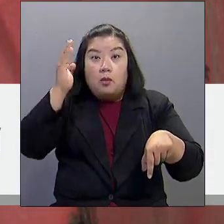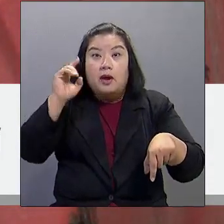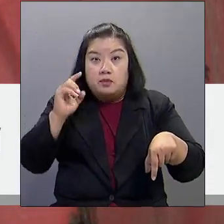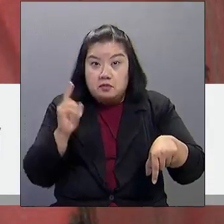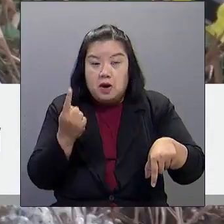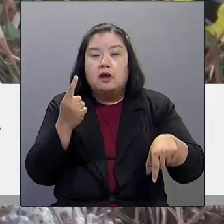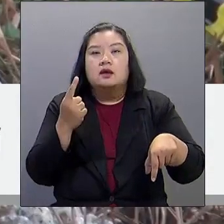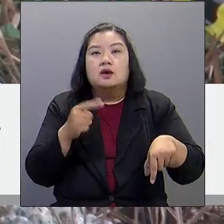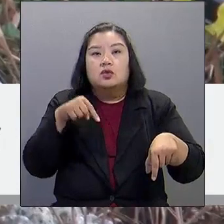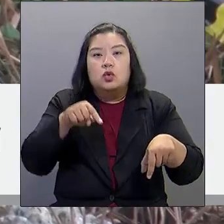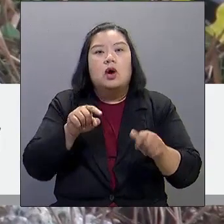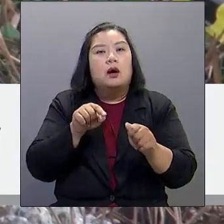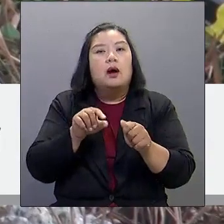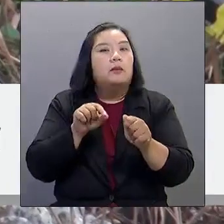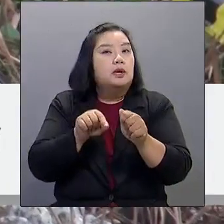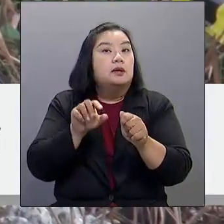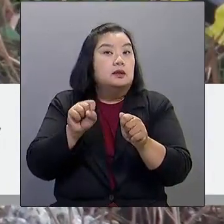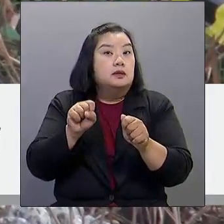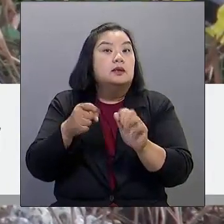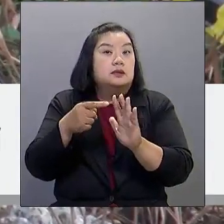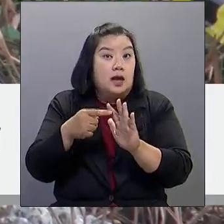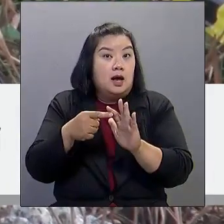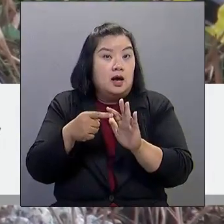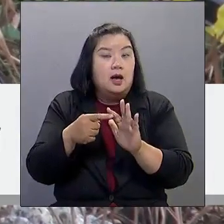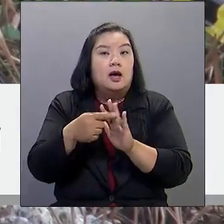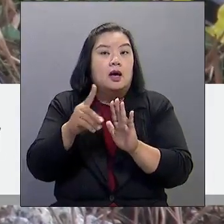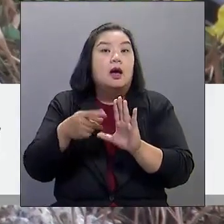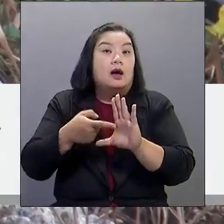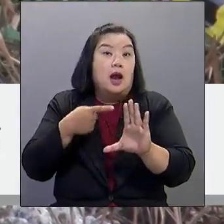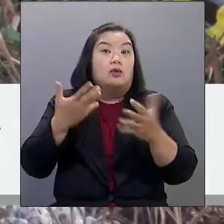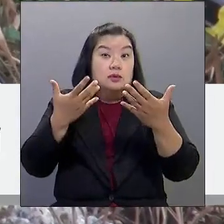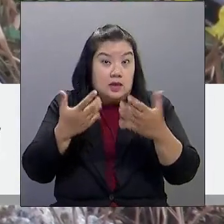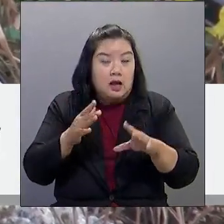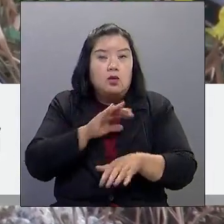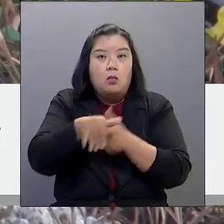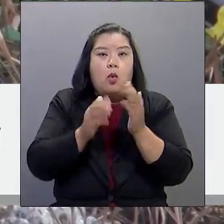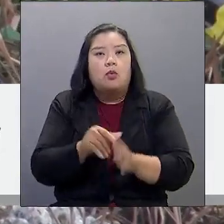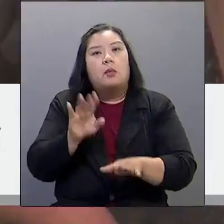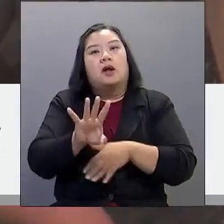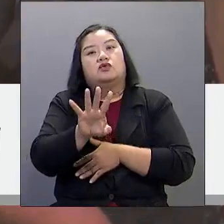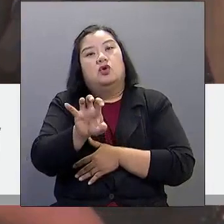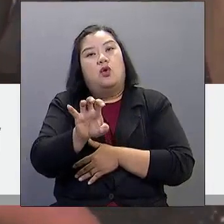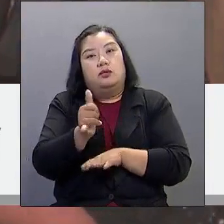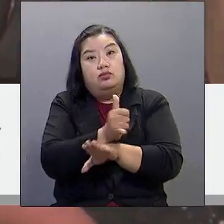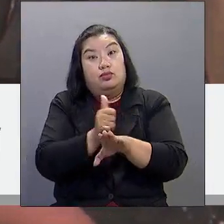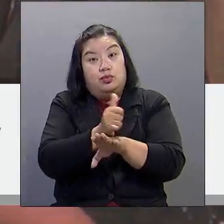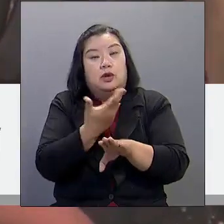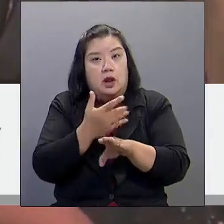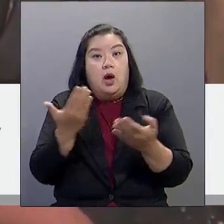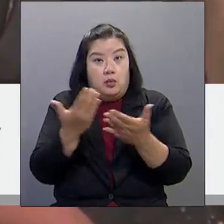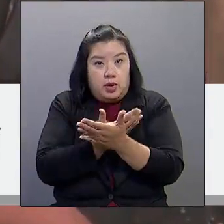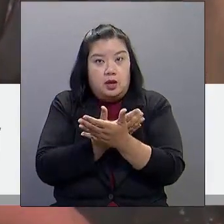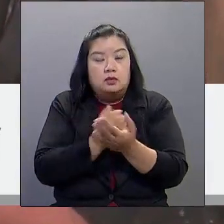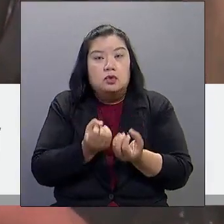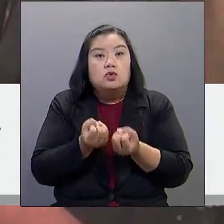ประดังเบซาอำเภอสะเดาเท่านั้นนะคะจากนั้นนักท่องเที่ยวในขบวนนี้ราวๆ400คนจะต้องนั่งรถบัสต่อ